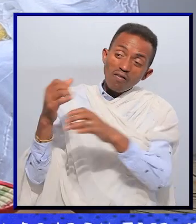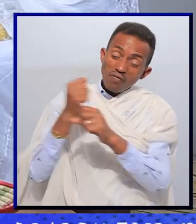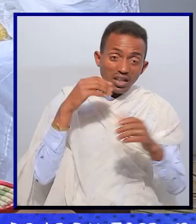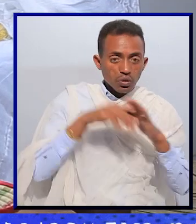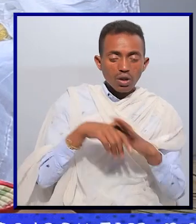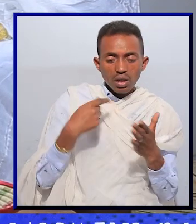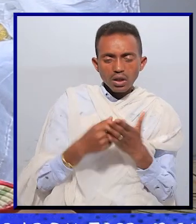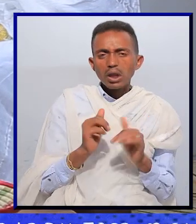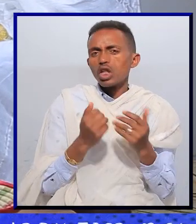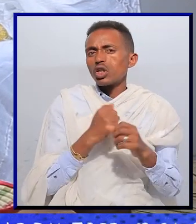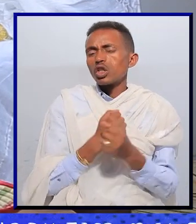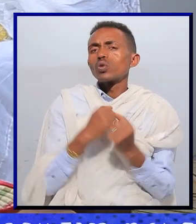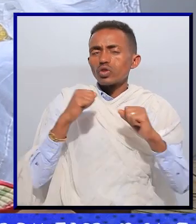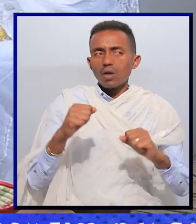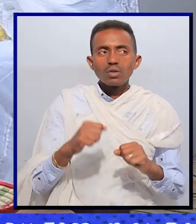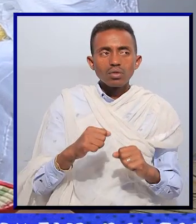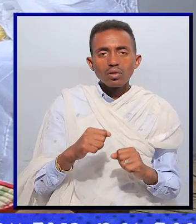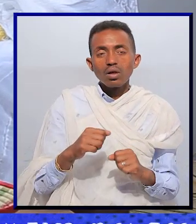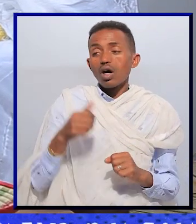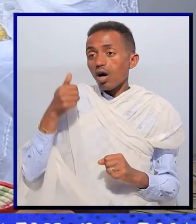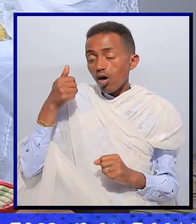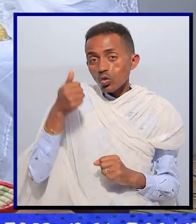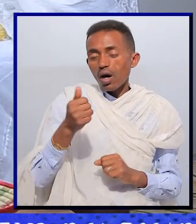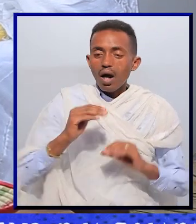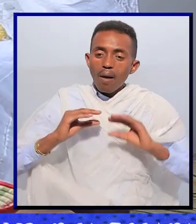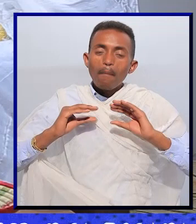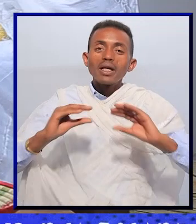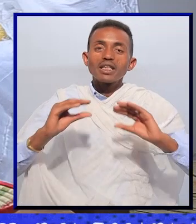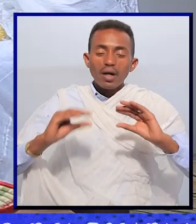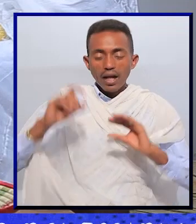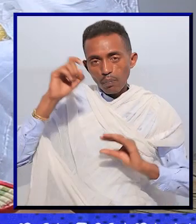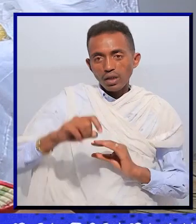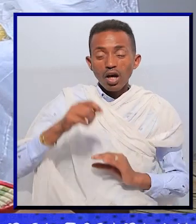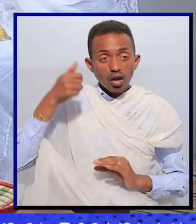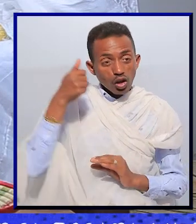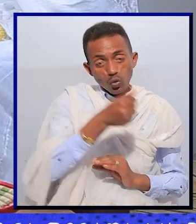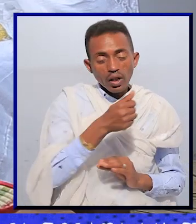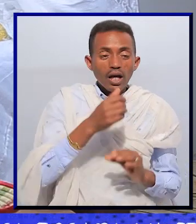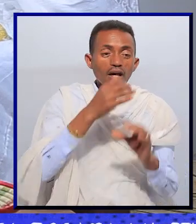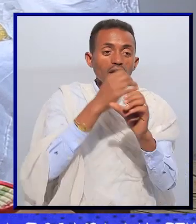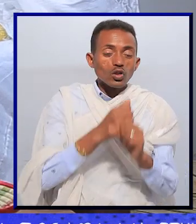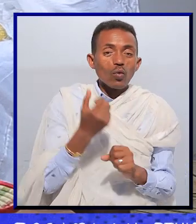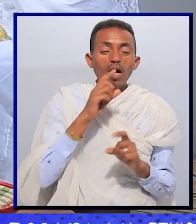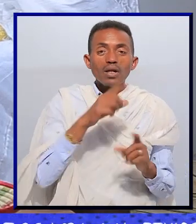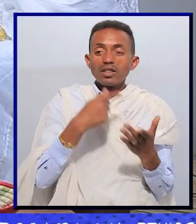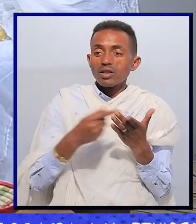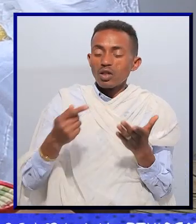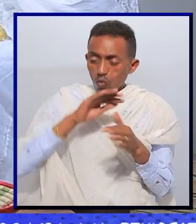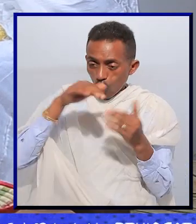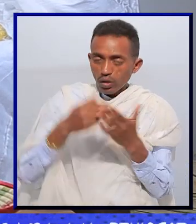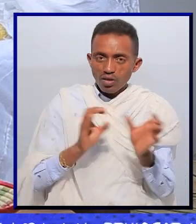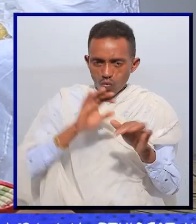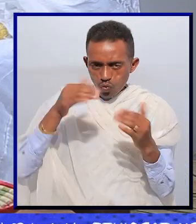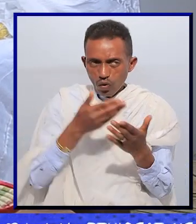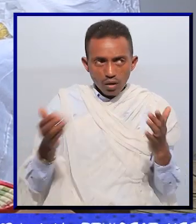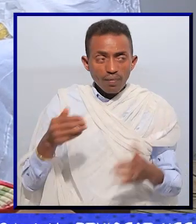እዚህ ውስጥ ከተቻቸዋለሁ እነሱ እንዴት ዲዱን ይችላሉ። እነዚህ ነገሮች እንግዲህ እሷ ማስተማር ያለባት ከዚህ ነገር ድና እነሱን